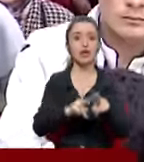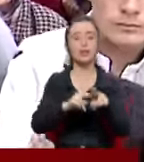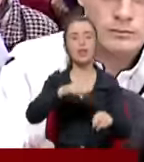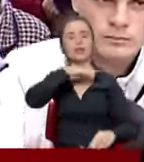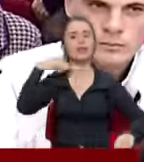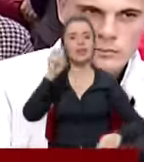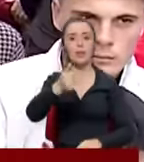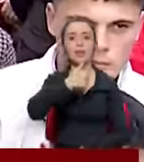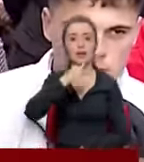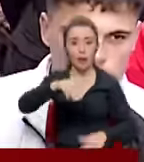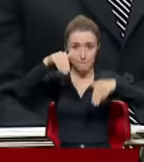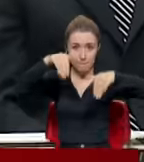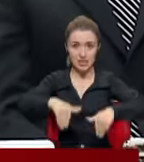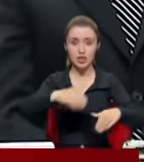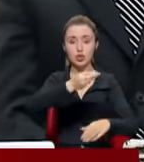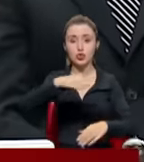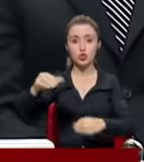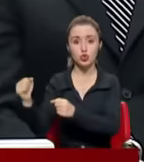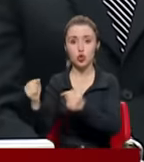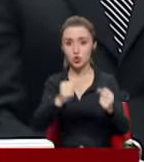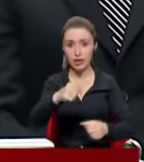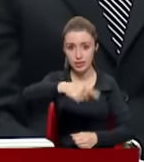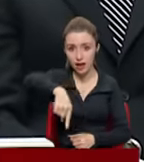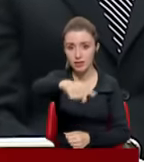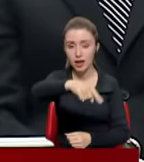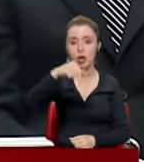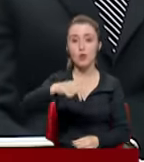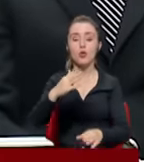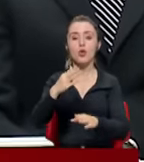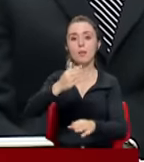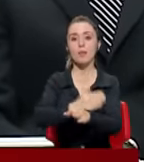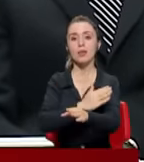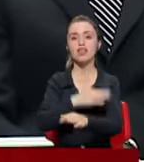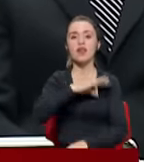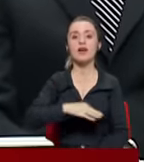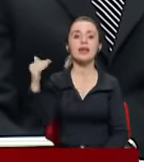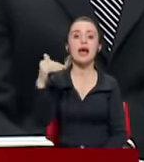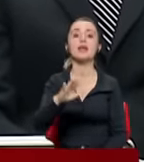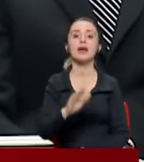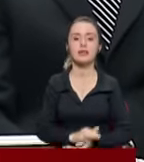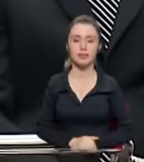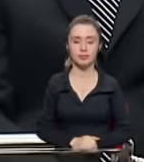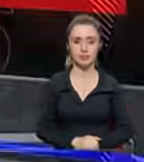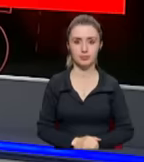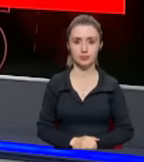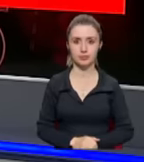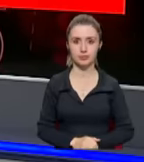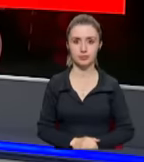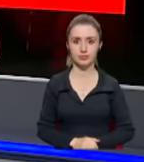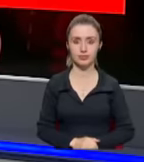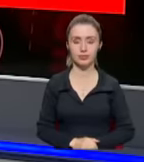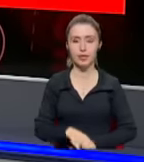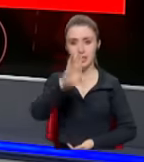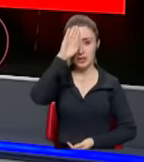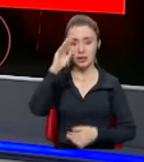adamın mezarına çocuğu götürenler bu memlekete Fayda gelmez